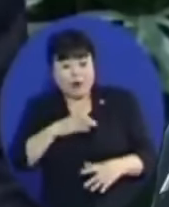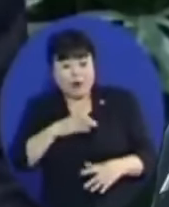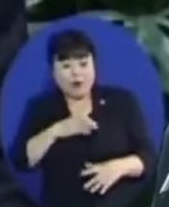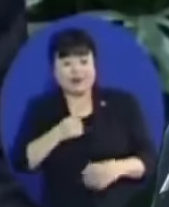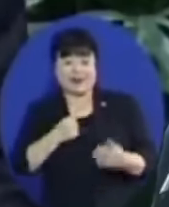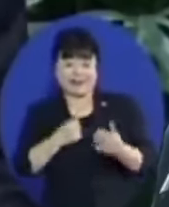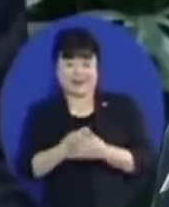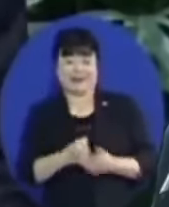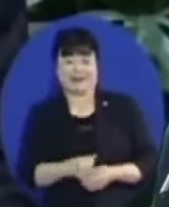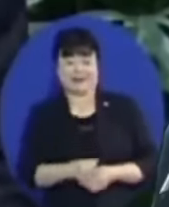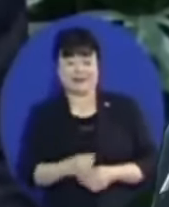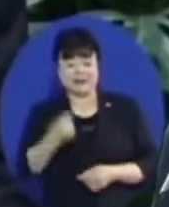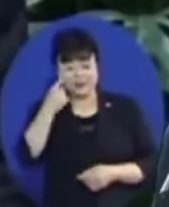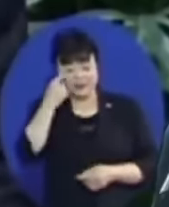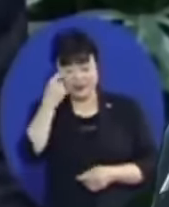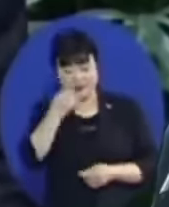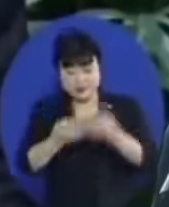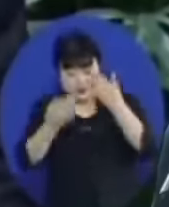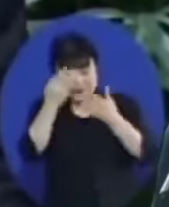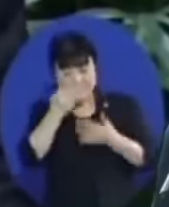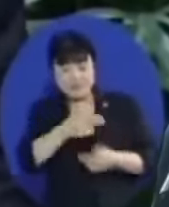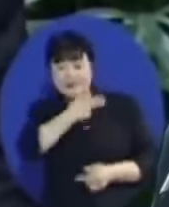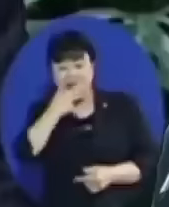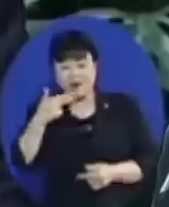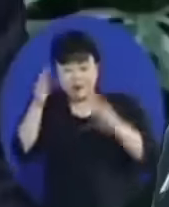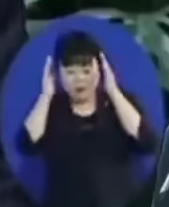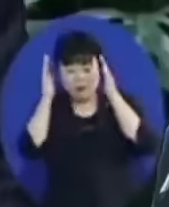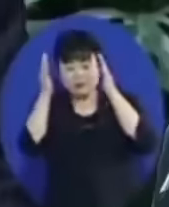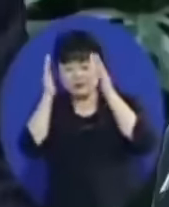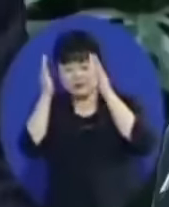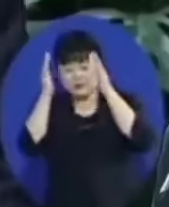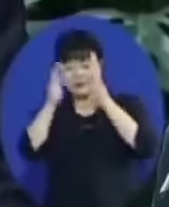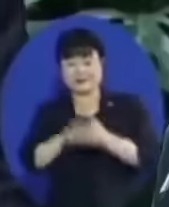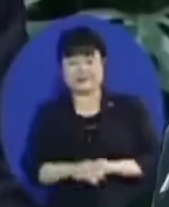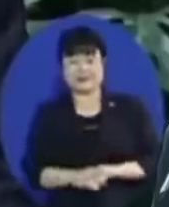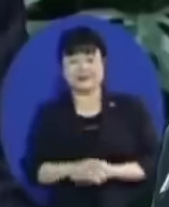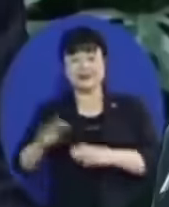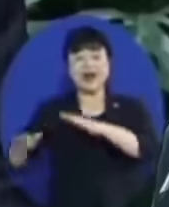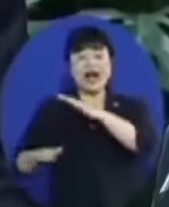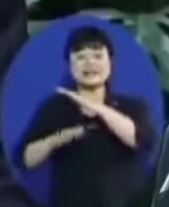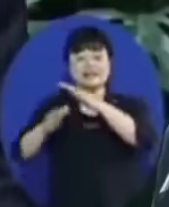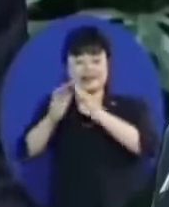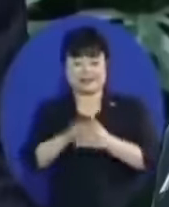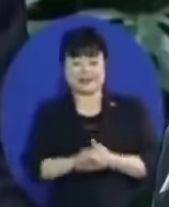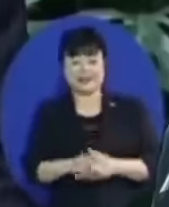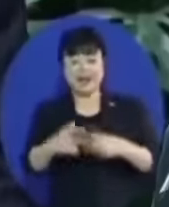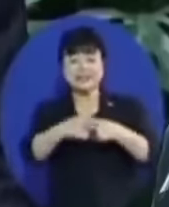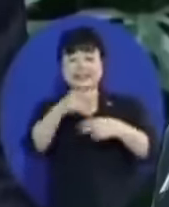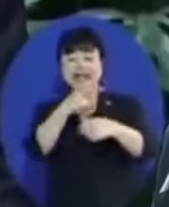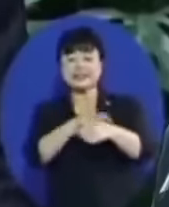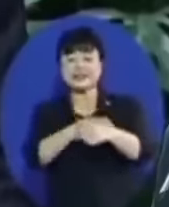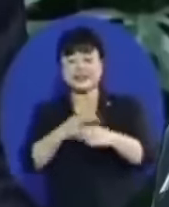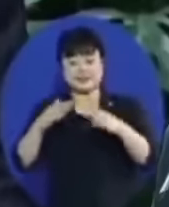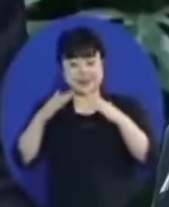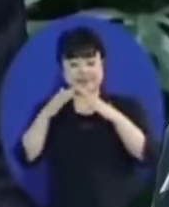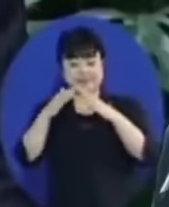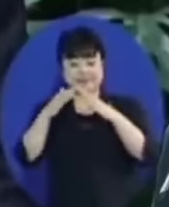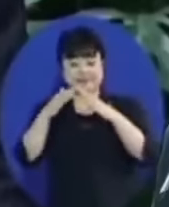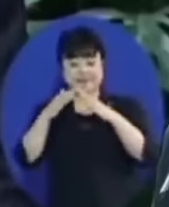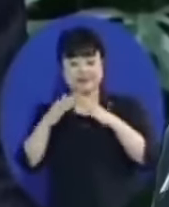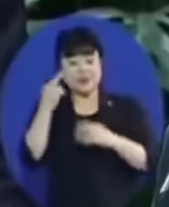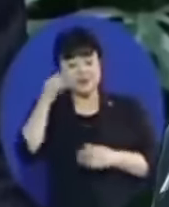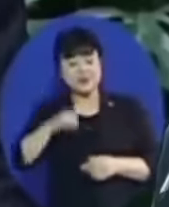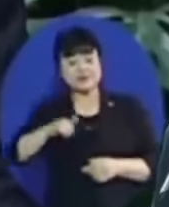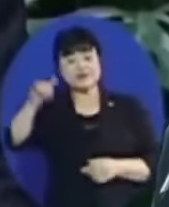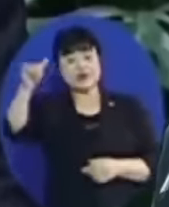그래서 눈에 불을 켜고 영어를 공부했습니다. 어느 가정에서 의사 선생님 가정인데